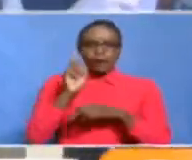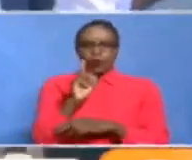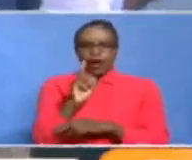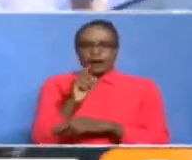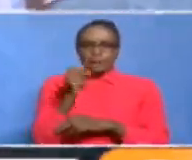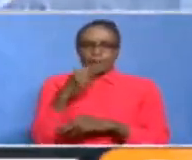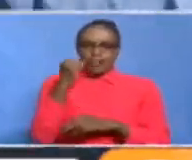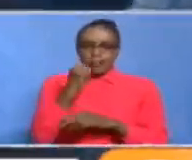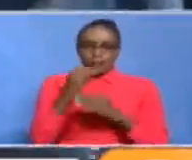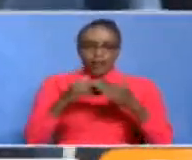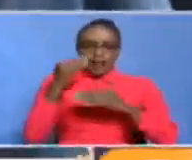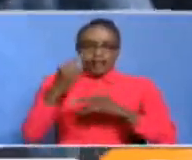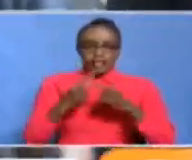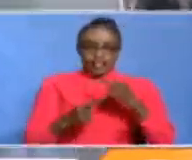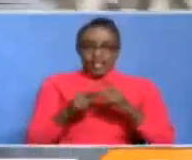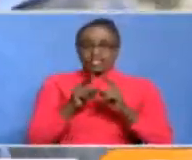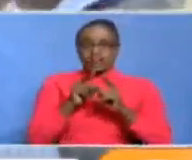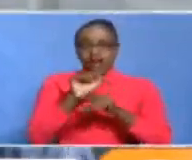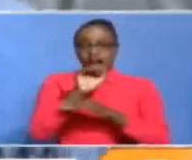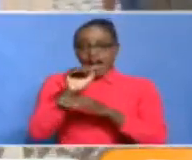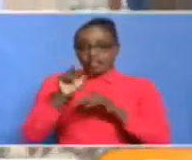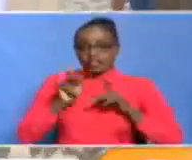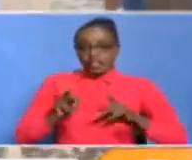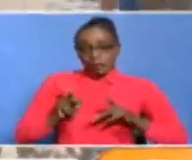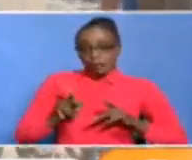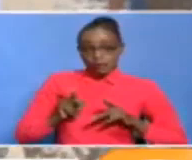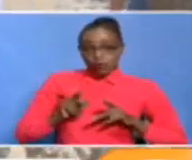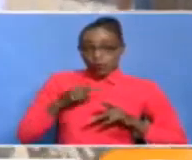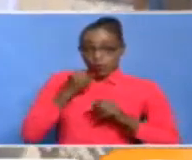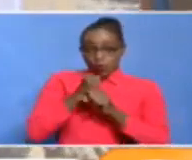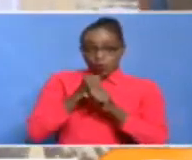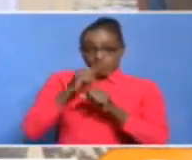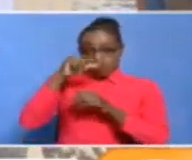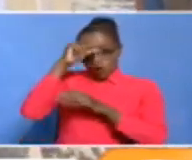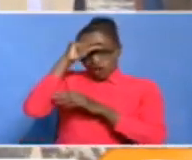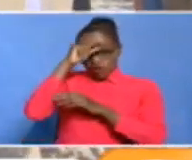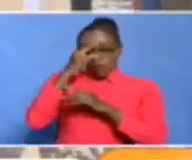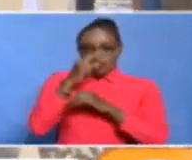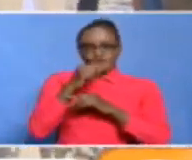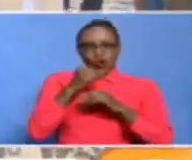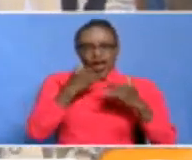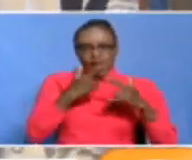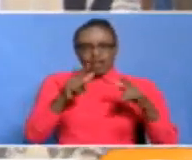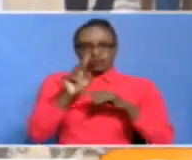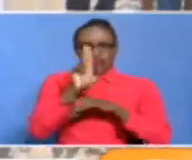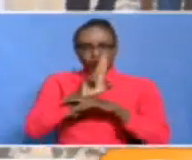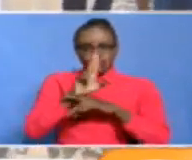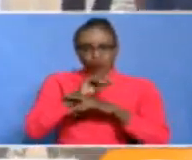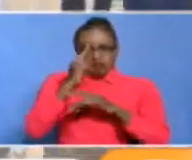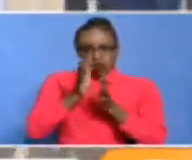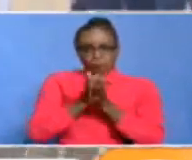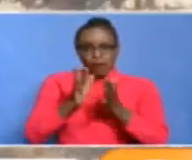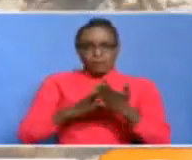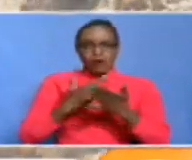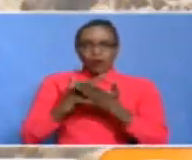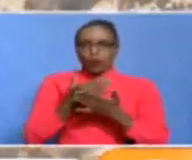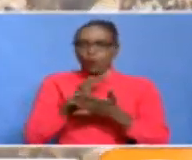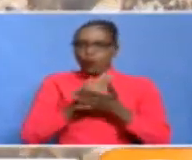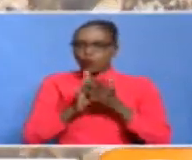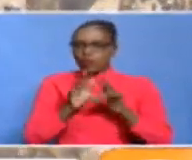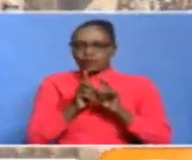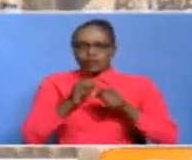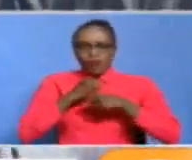Mei mwaka ujao, akiwaagiza wafanyikazi wa serikali kufanikisha utumizi bora wa rasilimali za umma bila